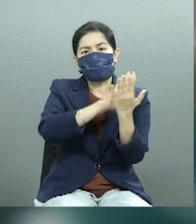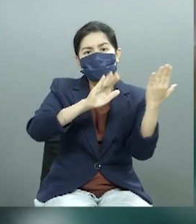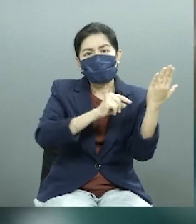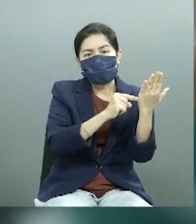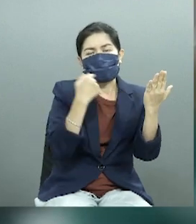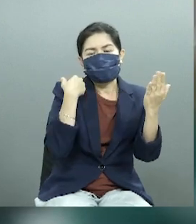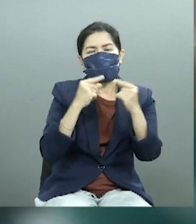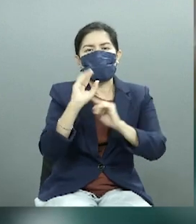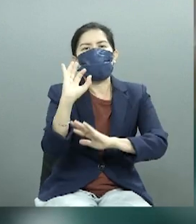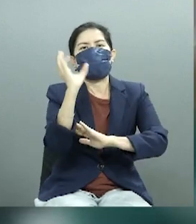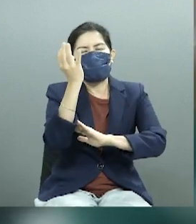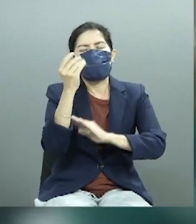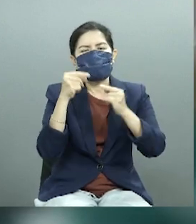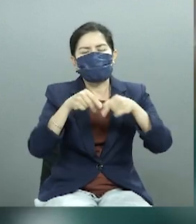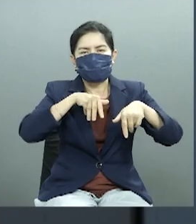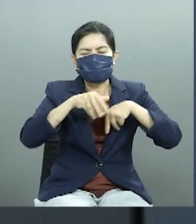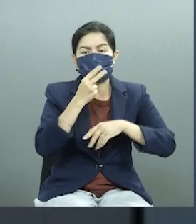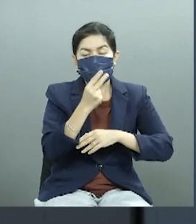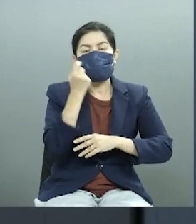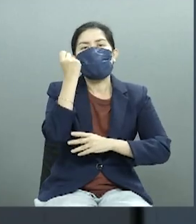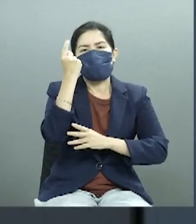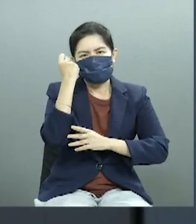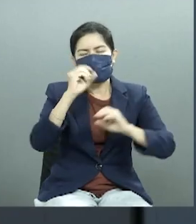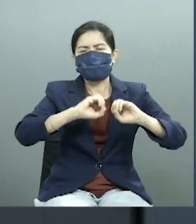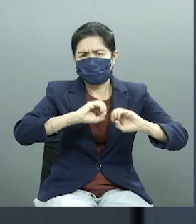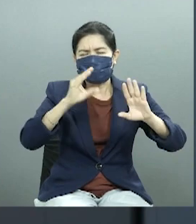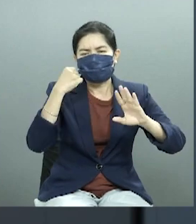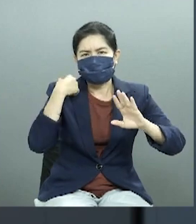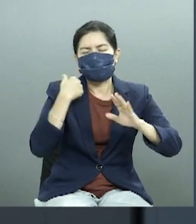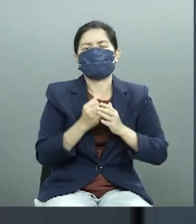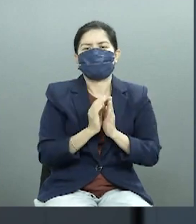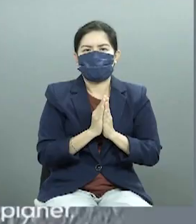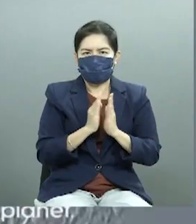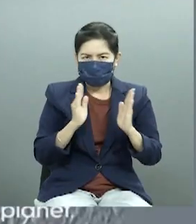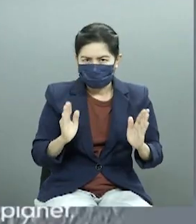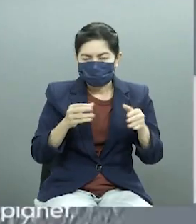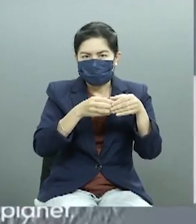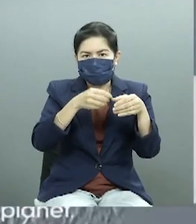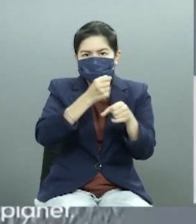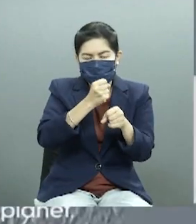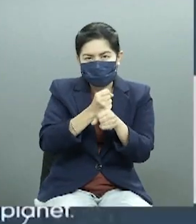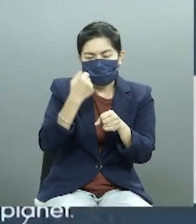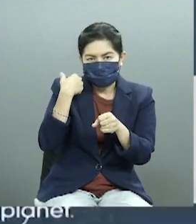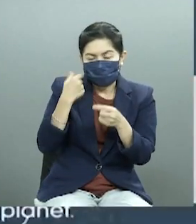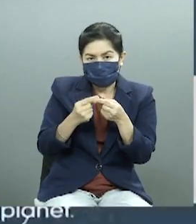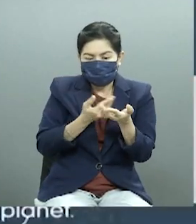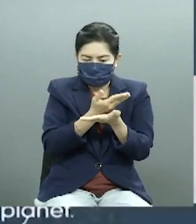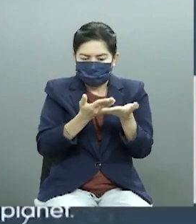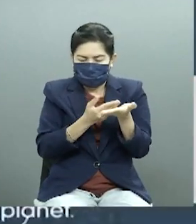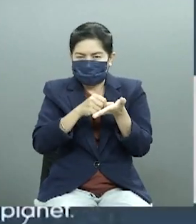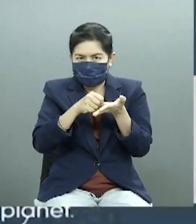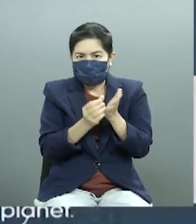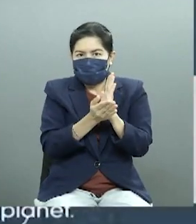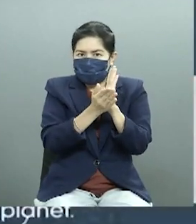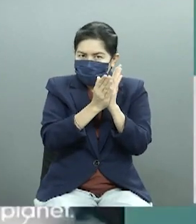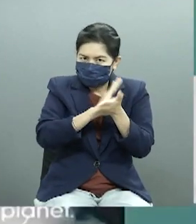ให้คุณผู้ชมนั้นรู้เท่าทันมากขึ้นก็ขอบคุณมากๆนะคะก็ทีมงานนั้นก็จะพิจารณาแล้วก็จะนำไปปรับปรุงการนำเสนอข่าวให้